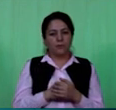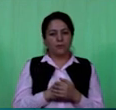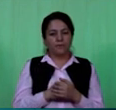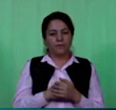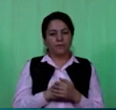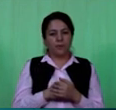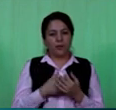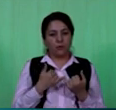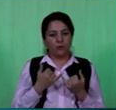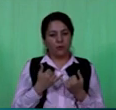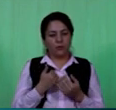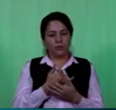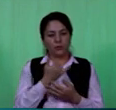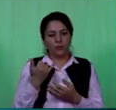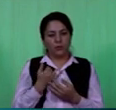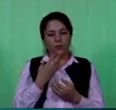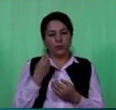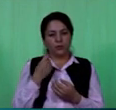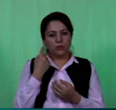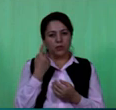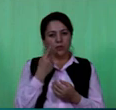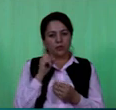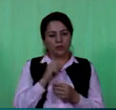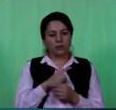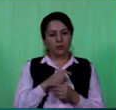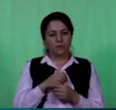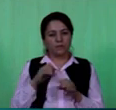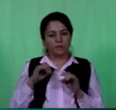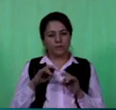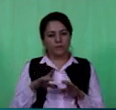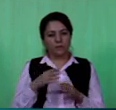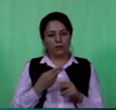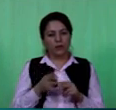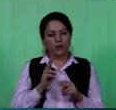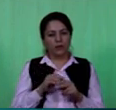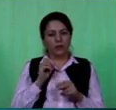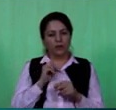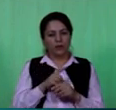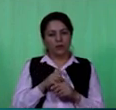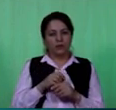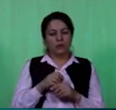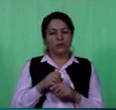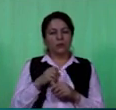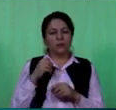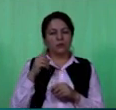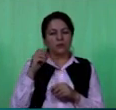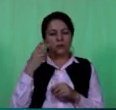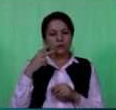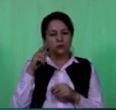у нас еще одна задача мы решим задачу 34 на странице